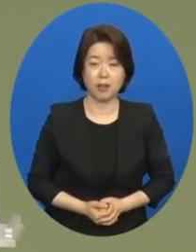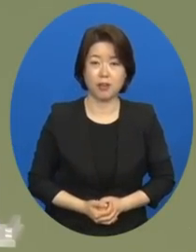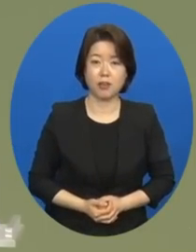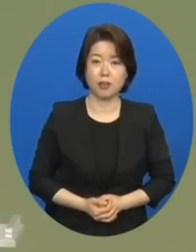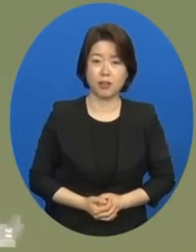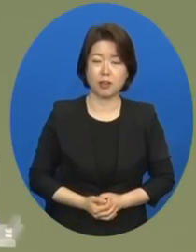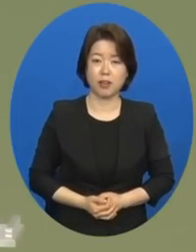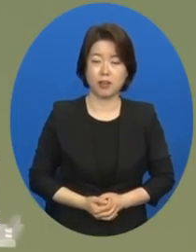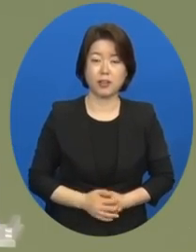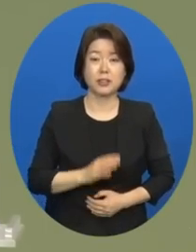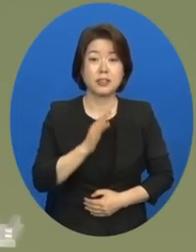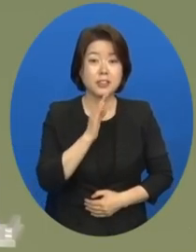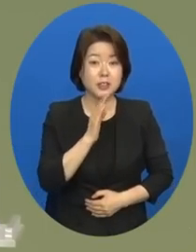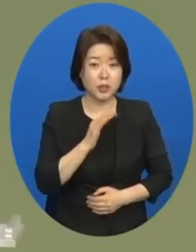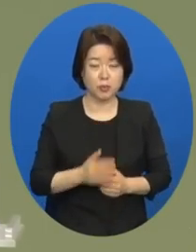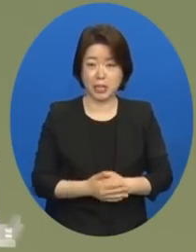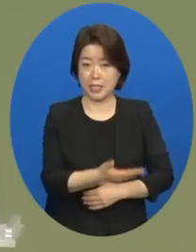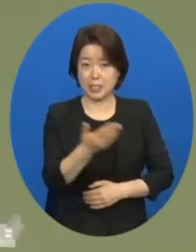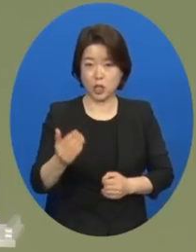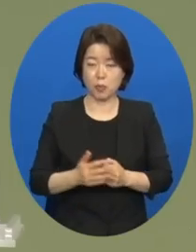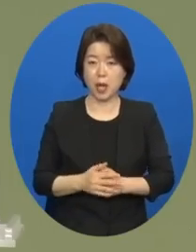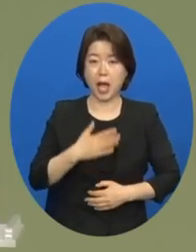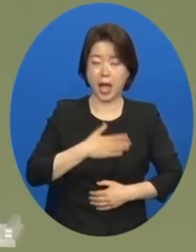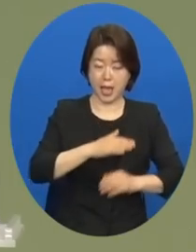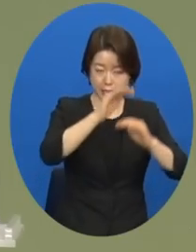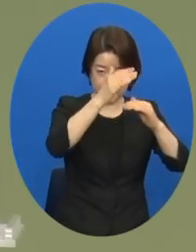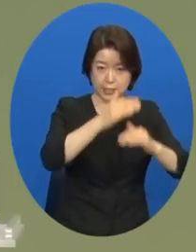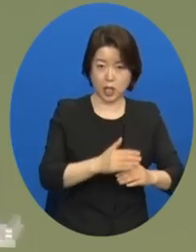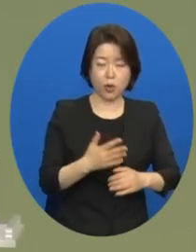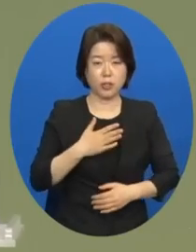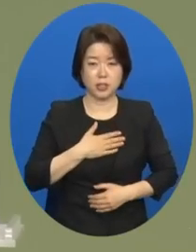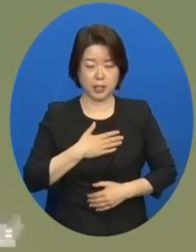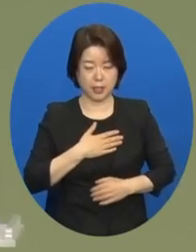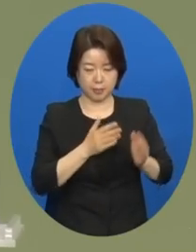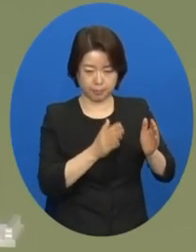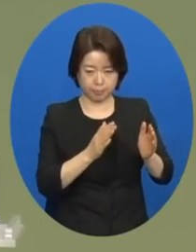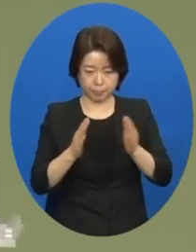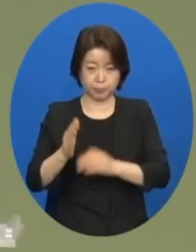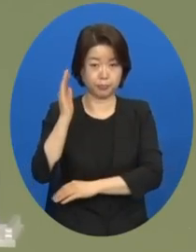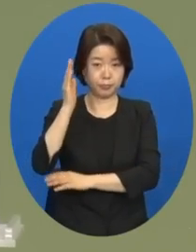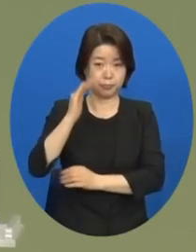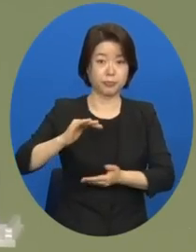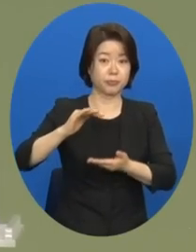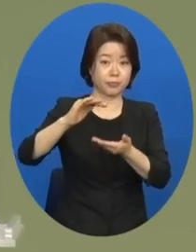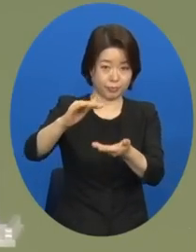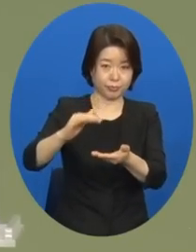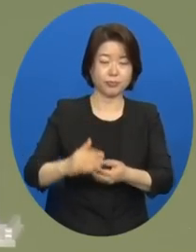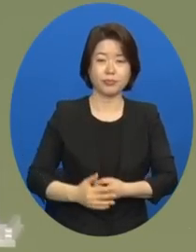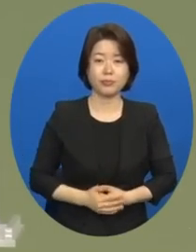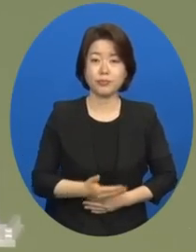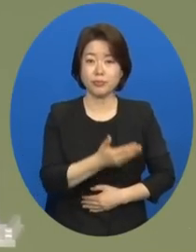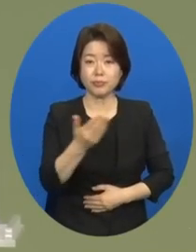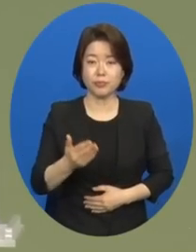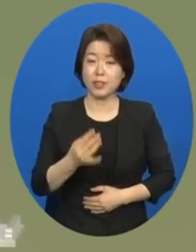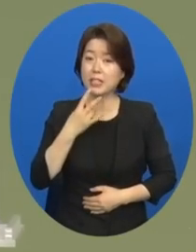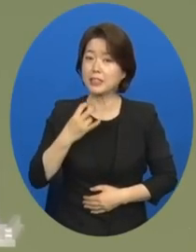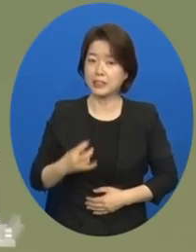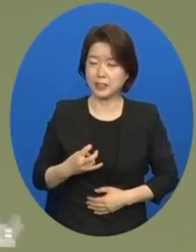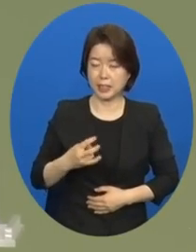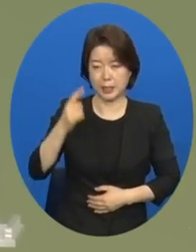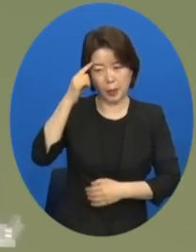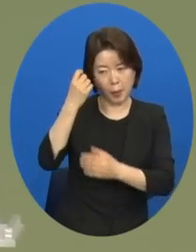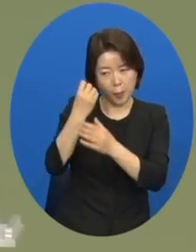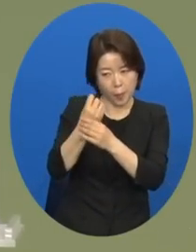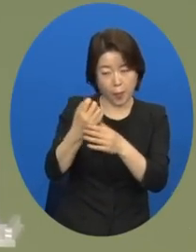너무나 여러분들 이제 아시는 내용을 제가 이렇게 정리를 좀 했어요 여러분의 살아에 대한